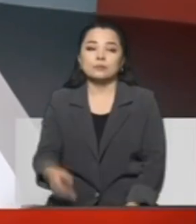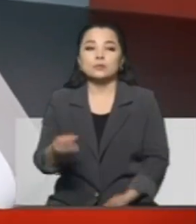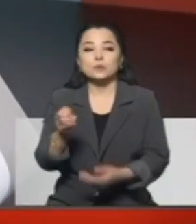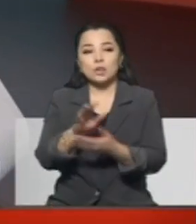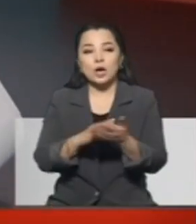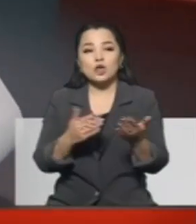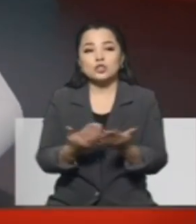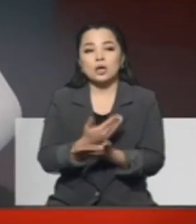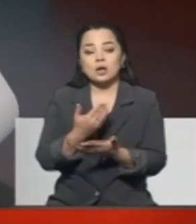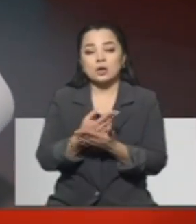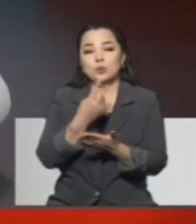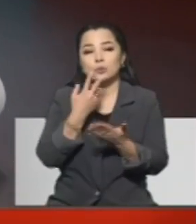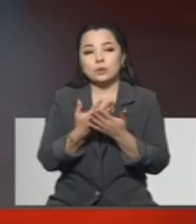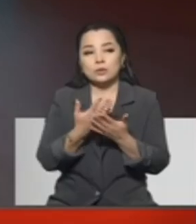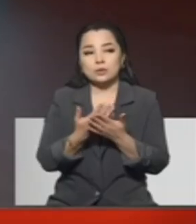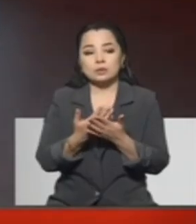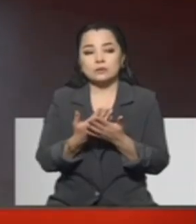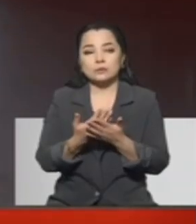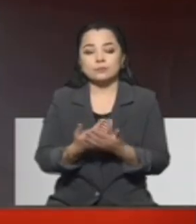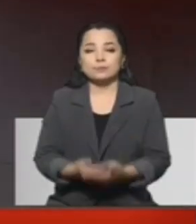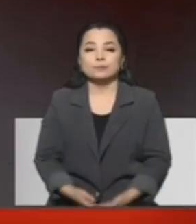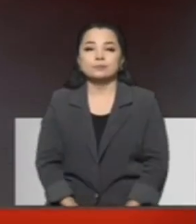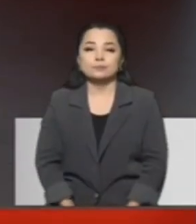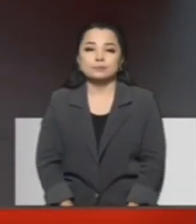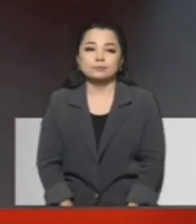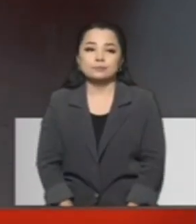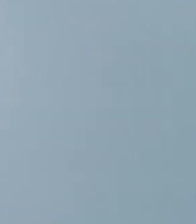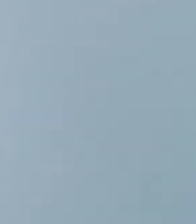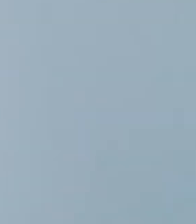Хабарымыз жалғасады, алда көретіндеріміз.